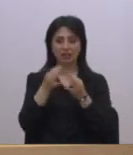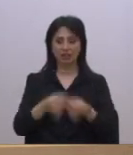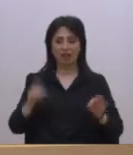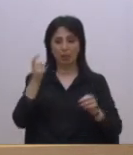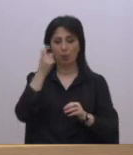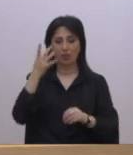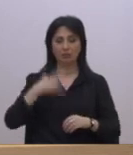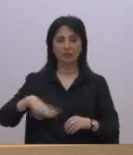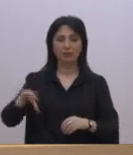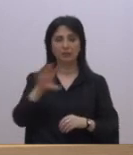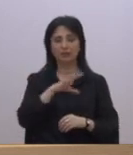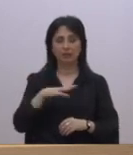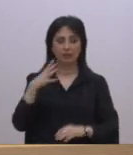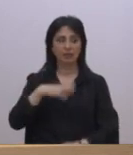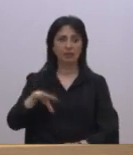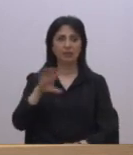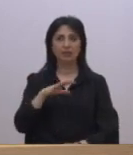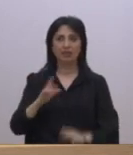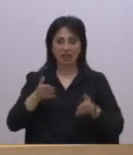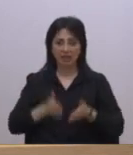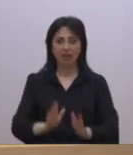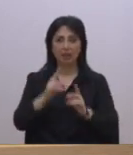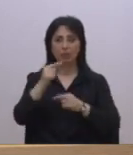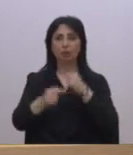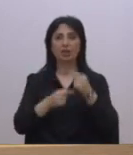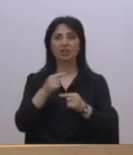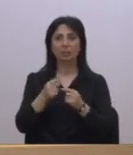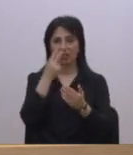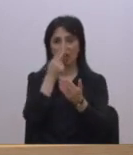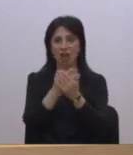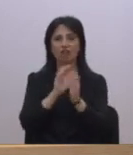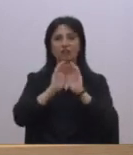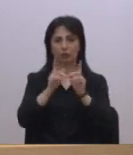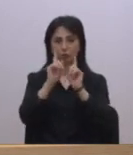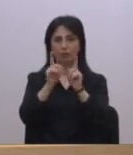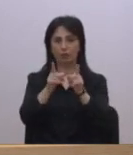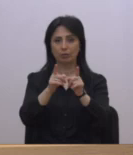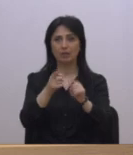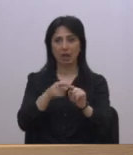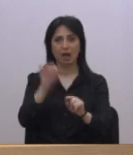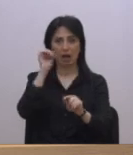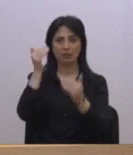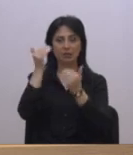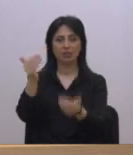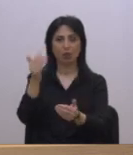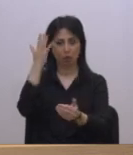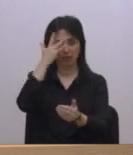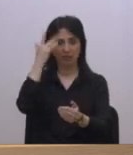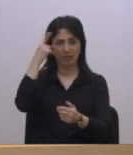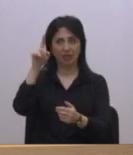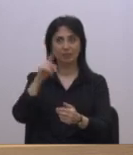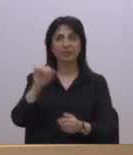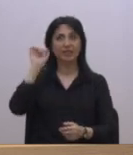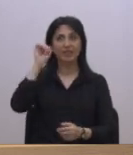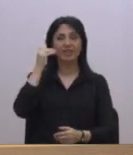დამოუკიდებელ საქართველოს, საქართველოსში დაბადებული თაობა აჩვენებს მთელ მსოფლიოს. ეს არის ზვიად გამსახურდიას იდეალები.